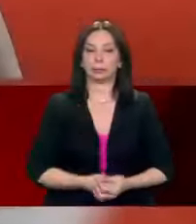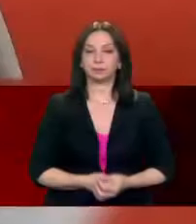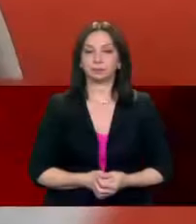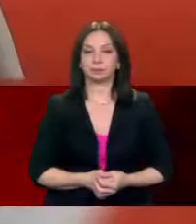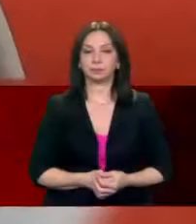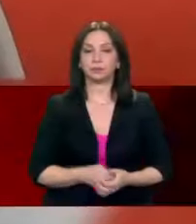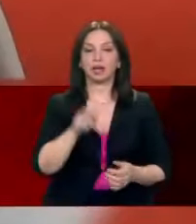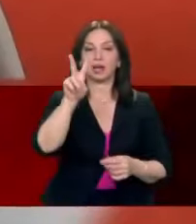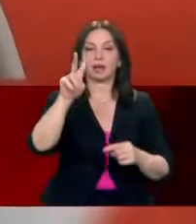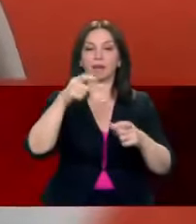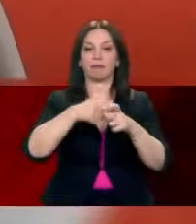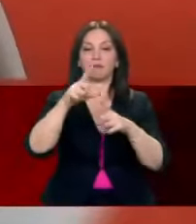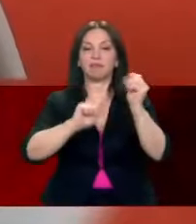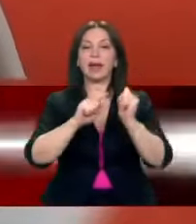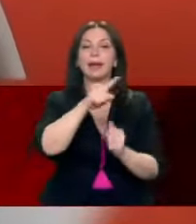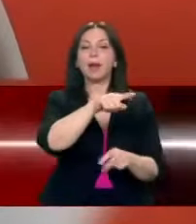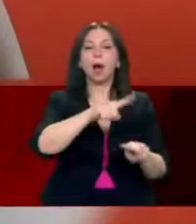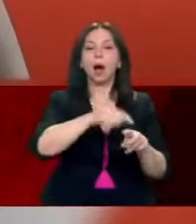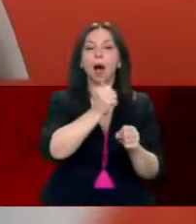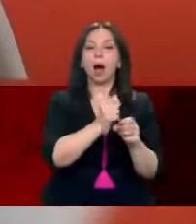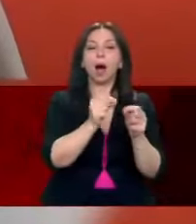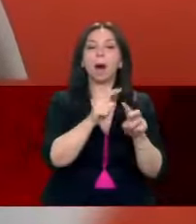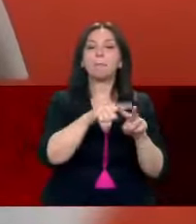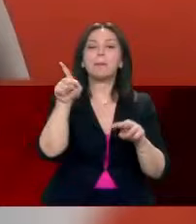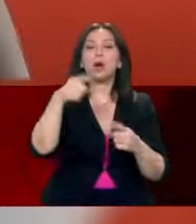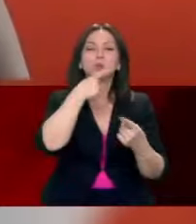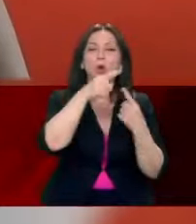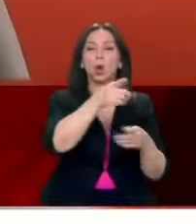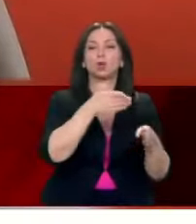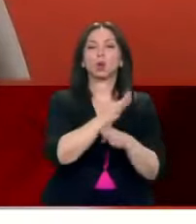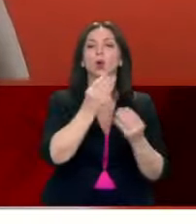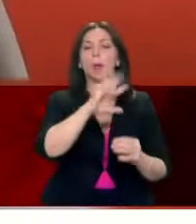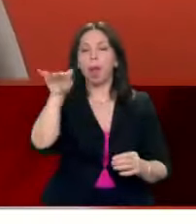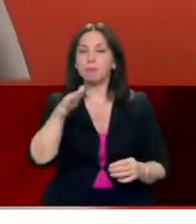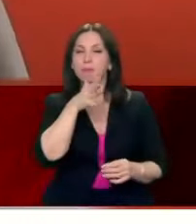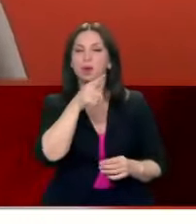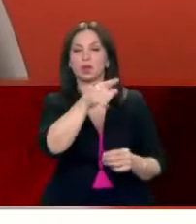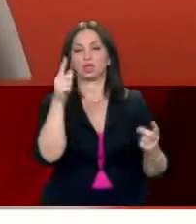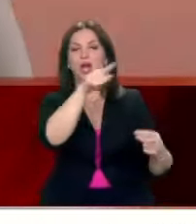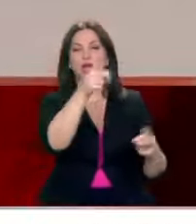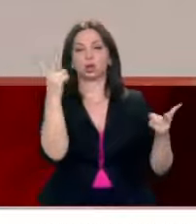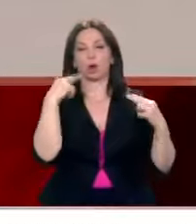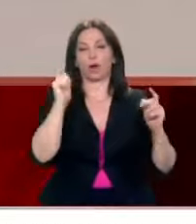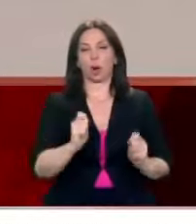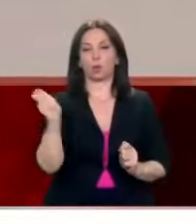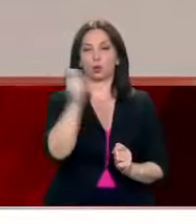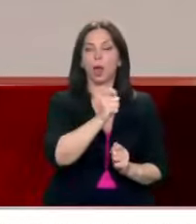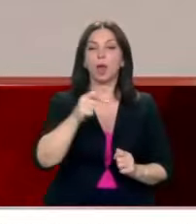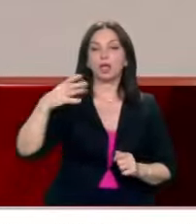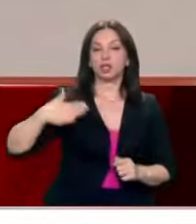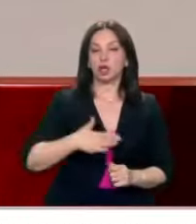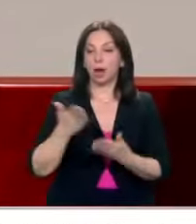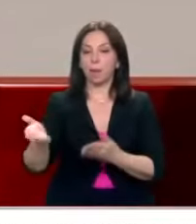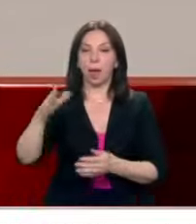Veli Ağbaba'nın söylediklerinin doğru olmadığını hepimiz çok iyi biliyoruz. Şov yapmayı çok iyi bilen birisi ama... AK Parti ve CHP